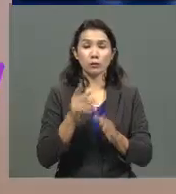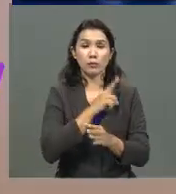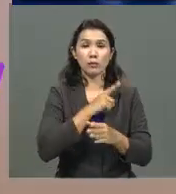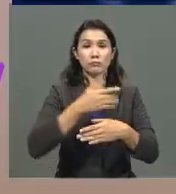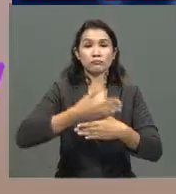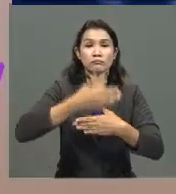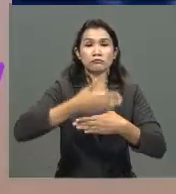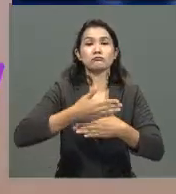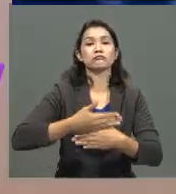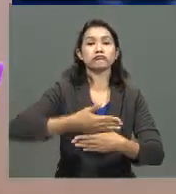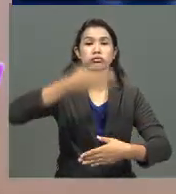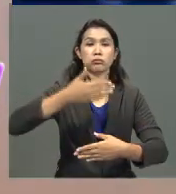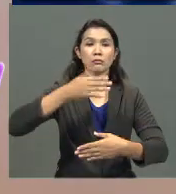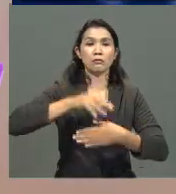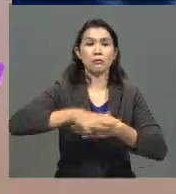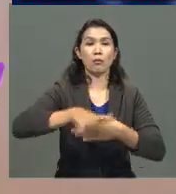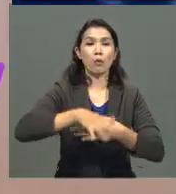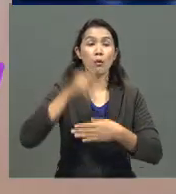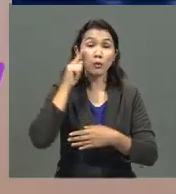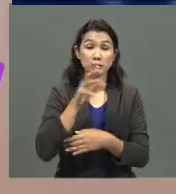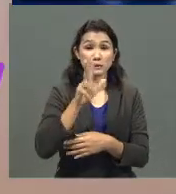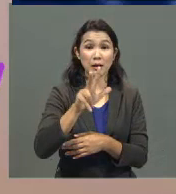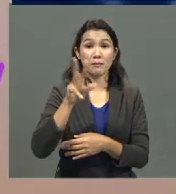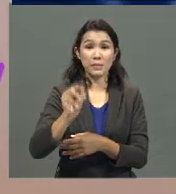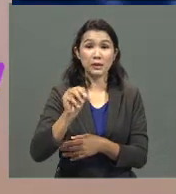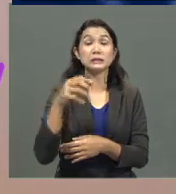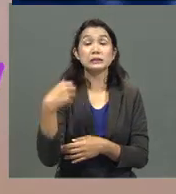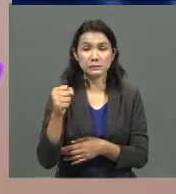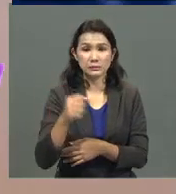ตำบลในเมืองอำเภอสวรรคโลกตั้งแต่เมื่อวานนี้นะคะทำให้ปริมาณน้ำเพิ่มสูงมากขึ้นจนหน้าที่ต้องเปิดประตูระบายน้ำทั้ง5บานสูง 3เมตร 10